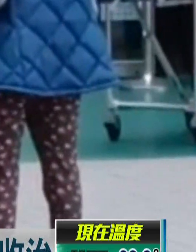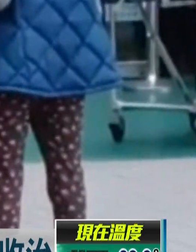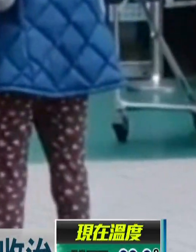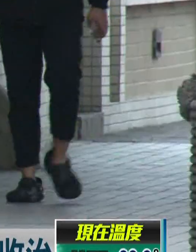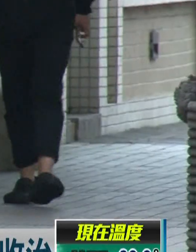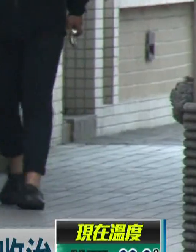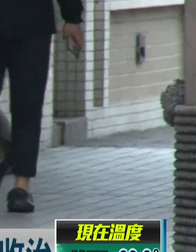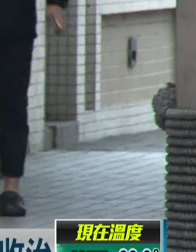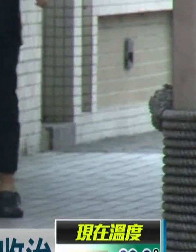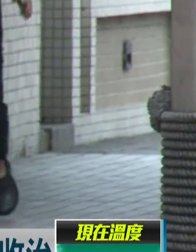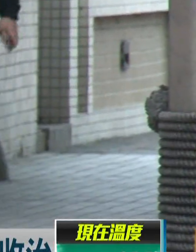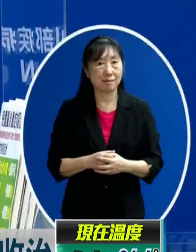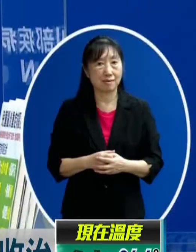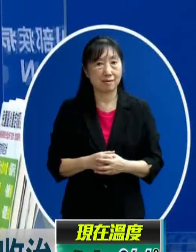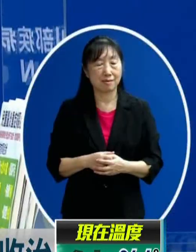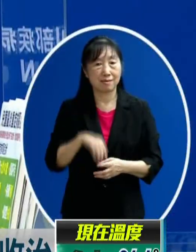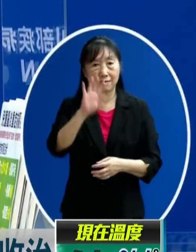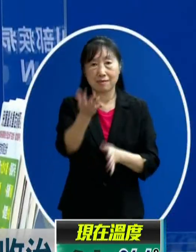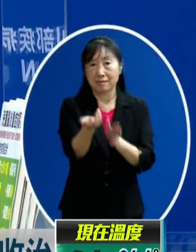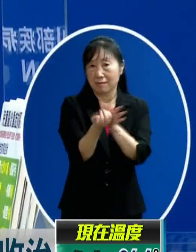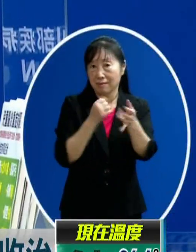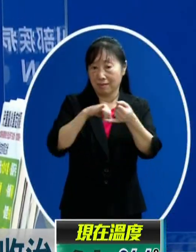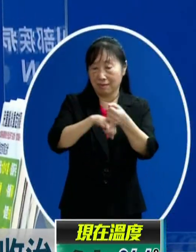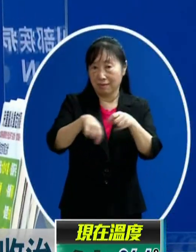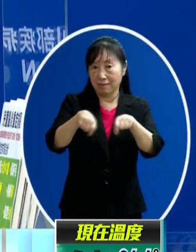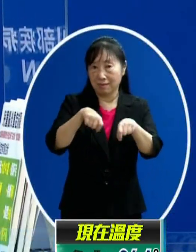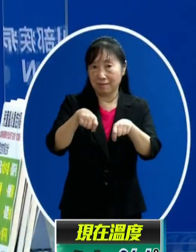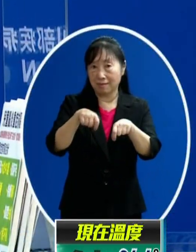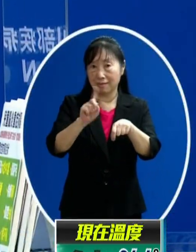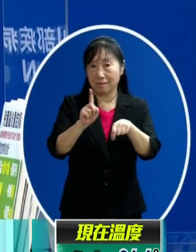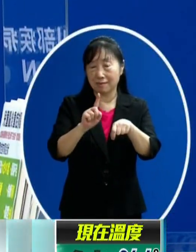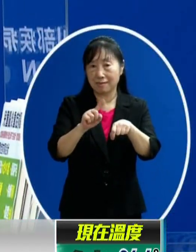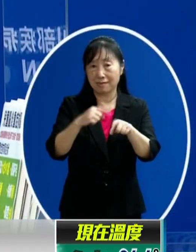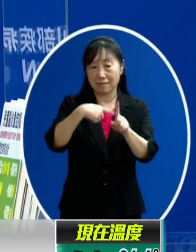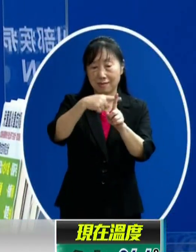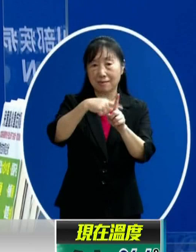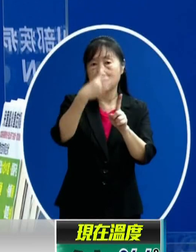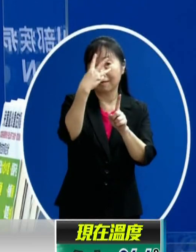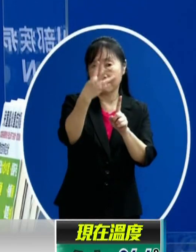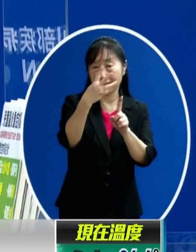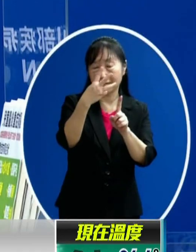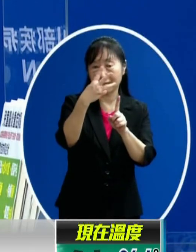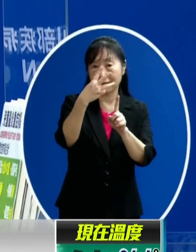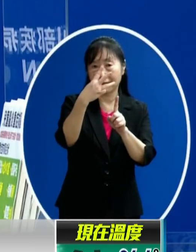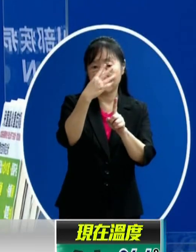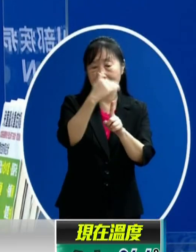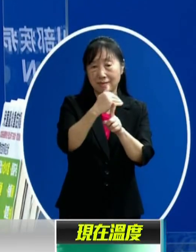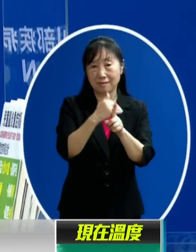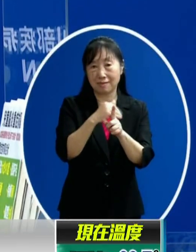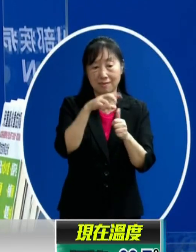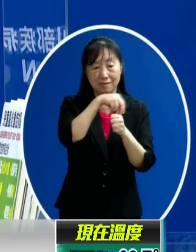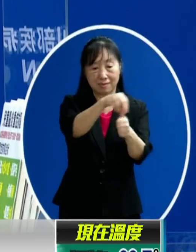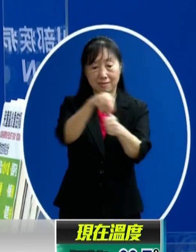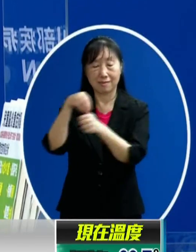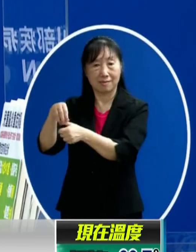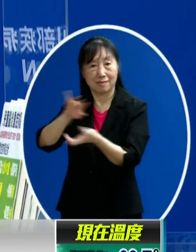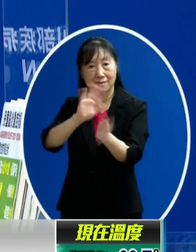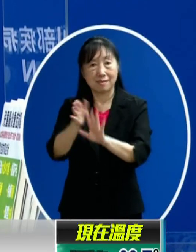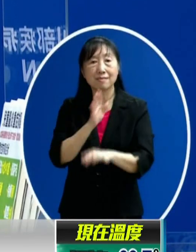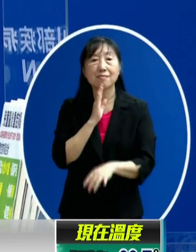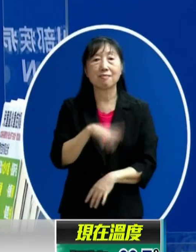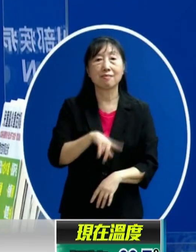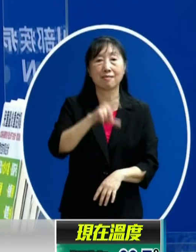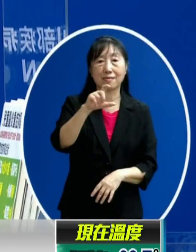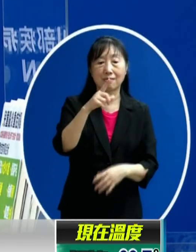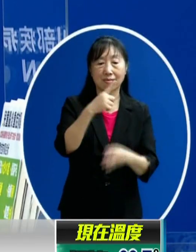收治病床量能足够吗？ 预定一个就是3级的一种分层的一种收治的方式哈，我们有